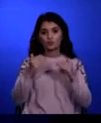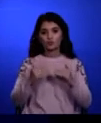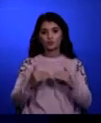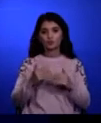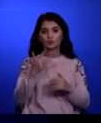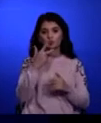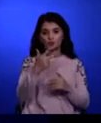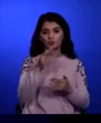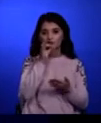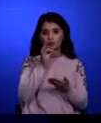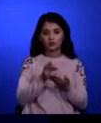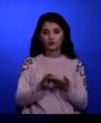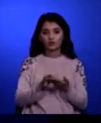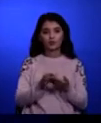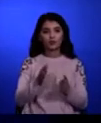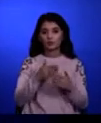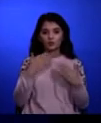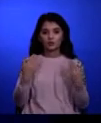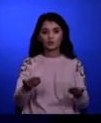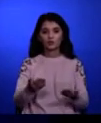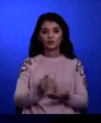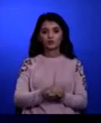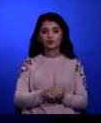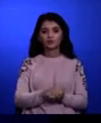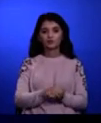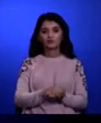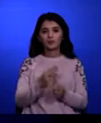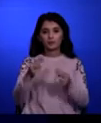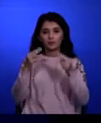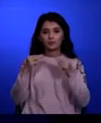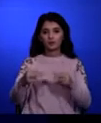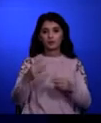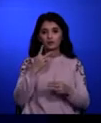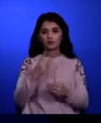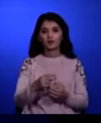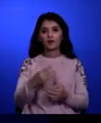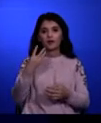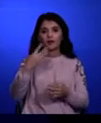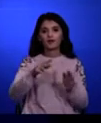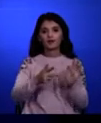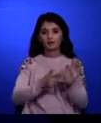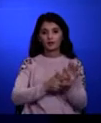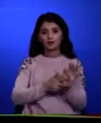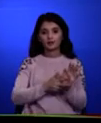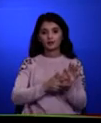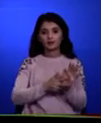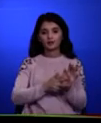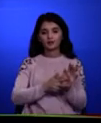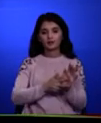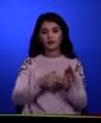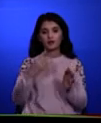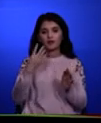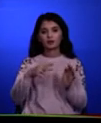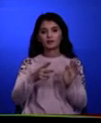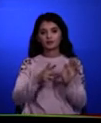3 javobli sonimiz yo'q edi. Keyingisi 48 ga 48